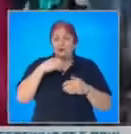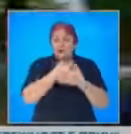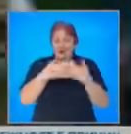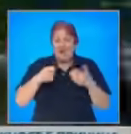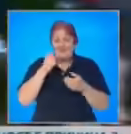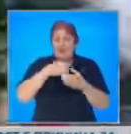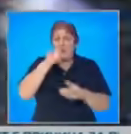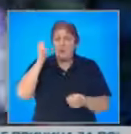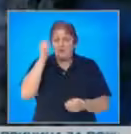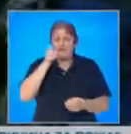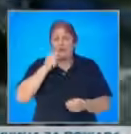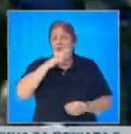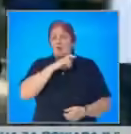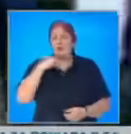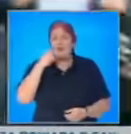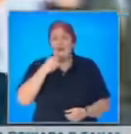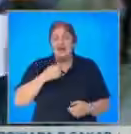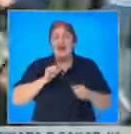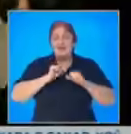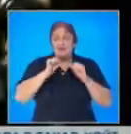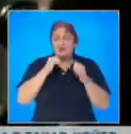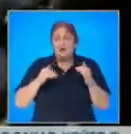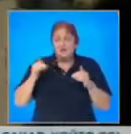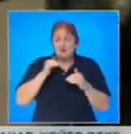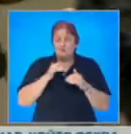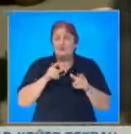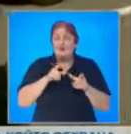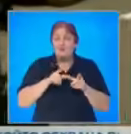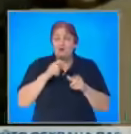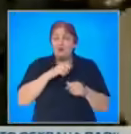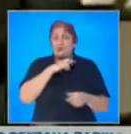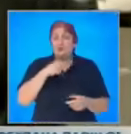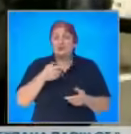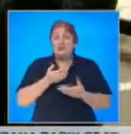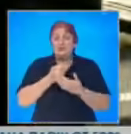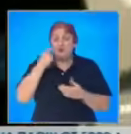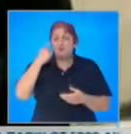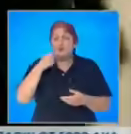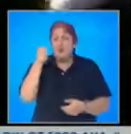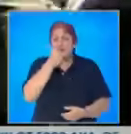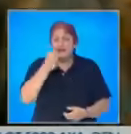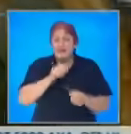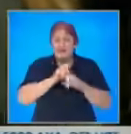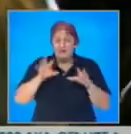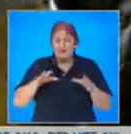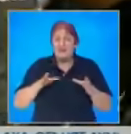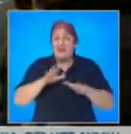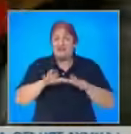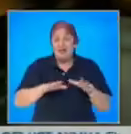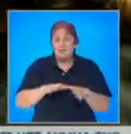хвърля бутилки по служителите на реда. Напрежението се покачи и в Мелбърн, където полицията използва сълзотворен газ, за да разпръсне